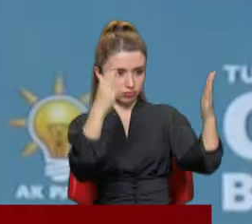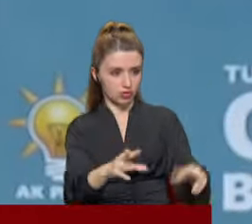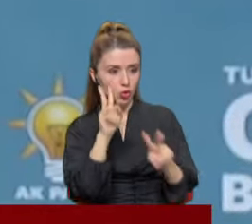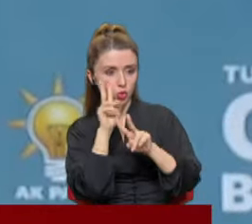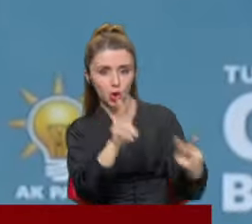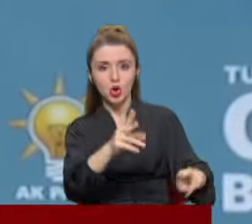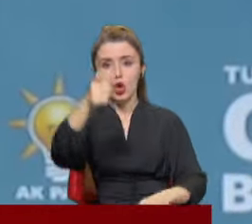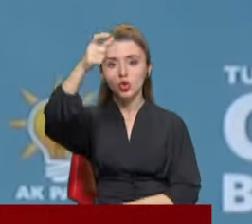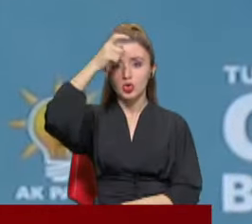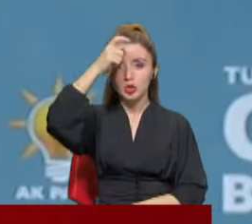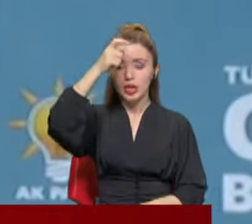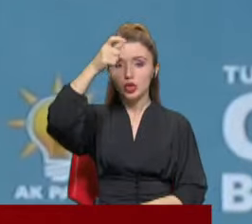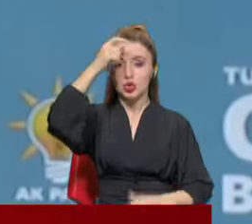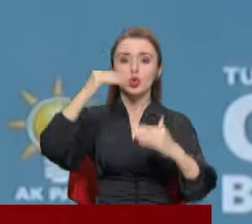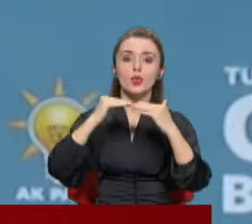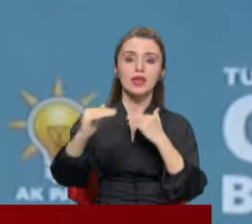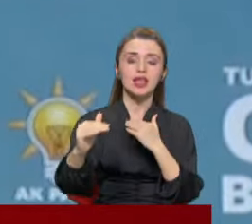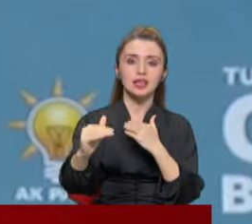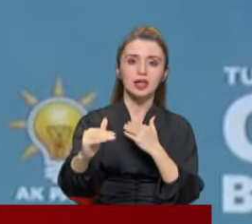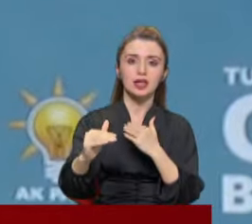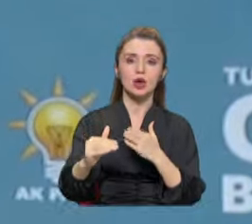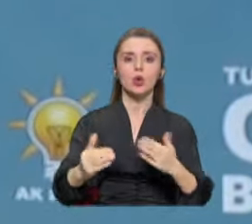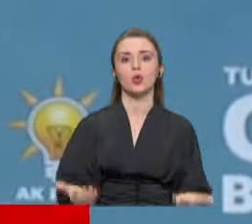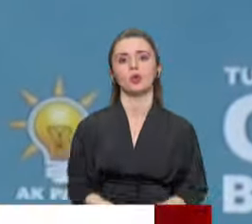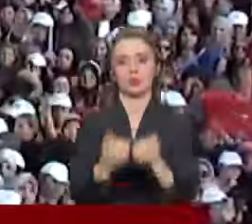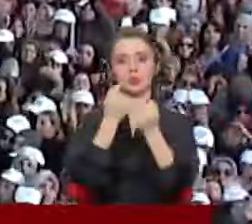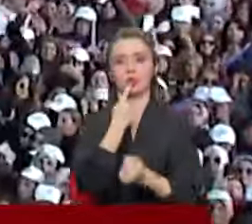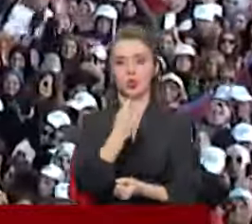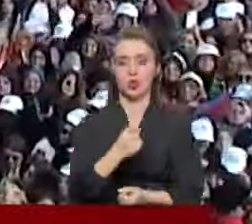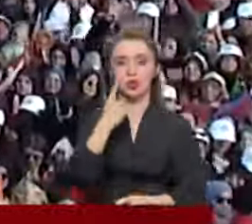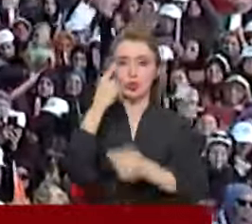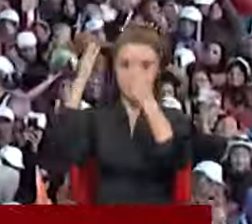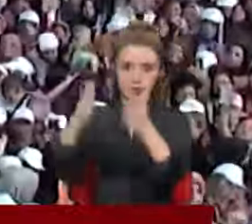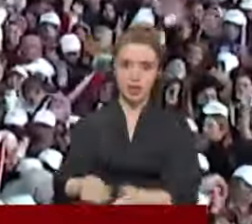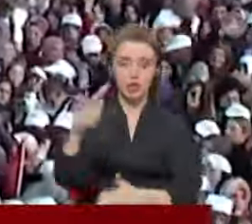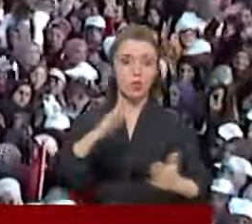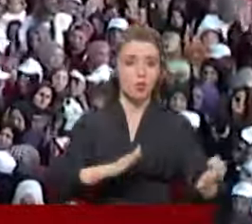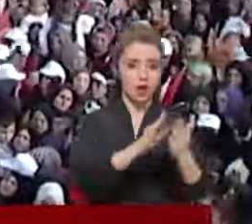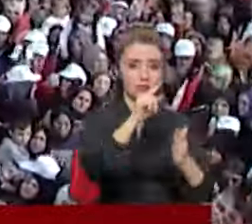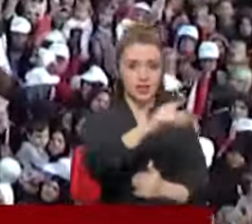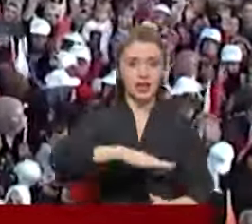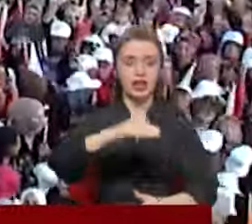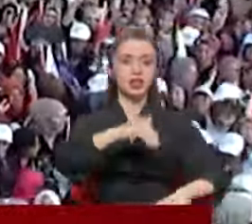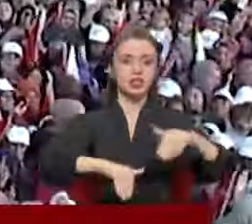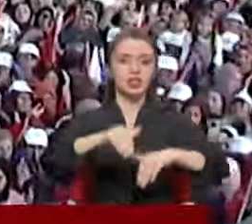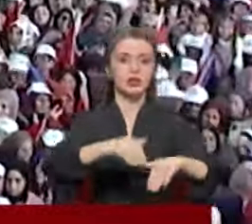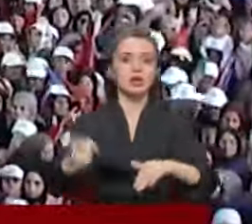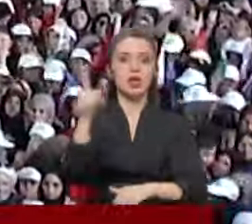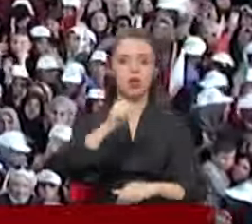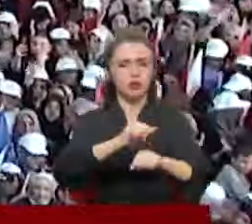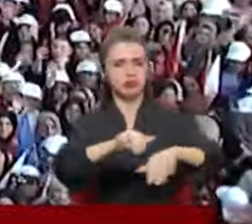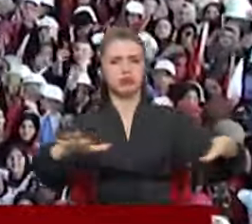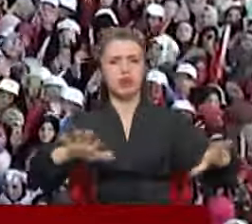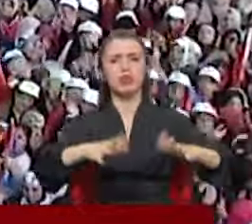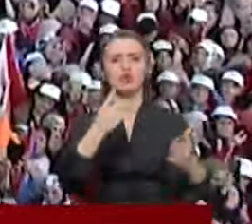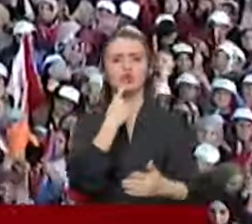gördükçe Türkiye'nin, Türk milletinin verilmiş sadakası varmış diyoruz. Cumhurbaşkanı Erdoğan muhalefete genel seçimlerden sonra dağıldılar